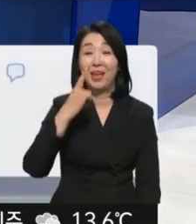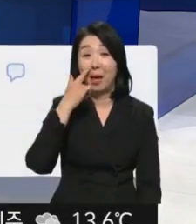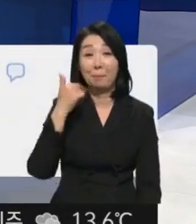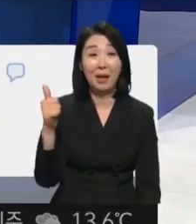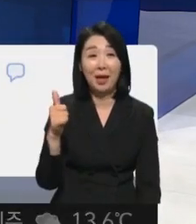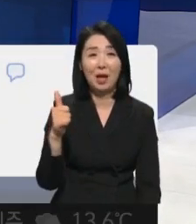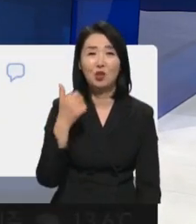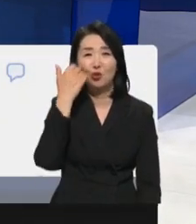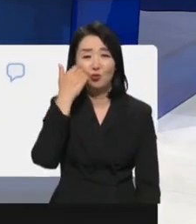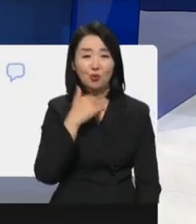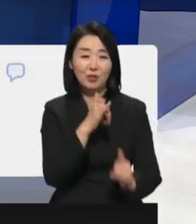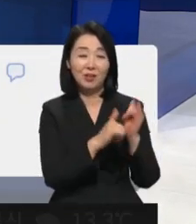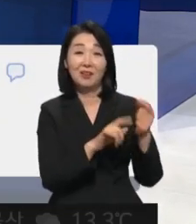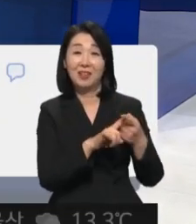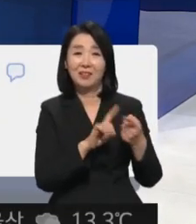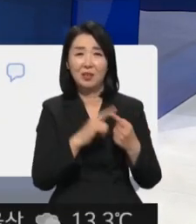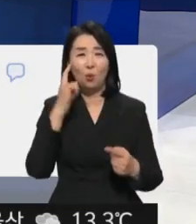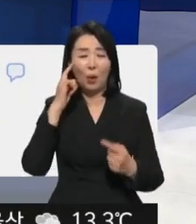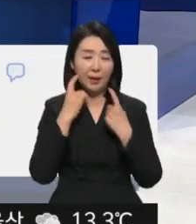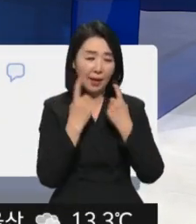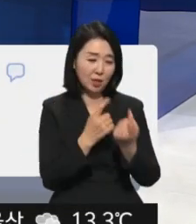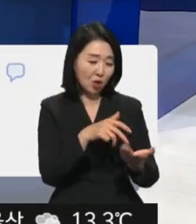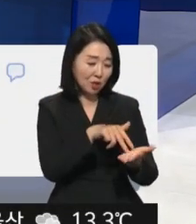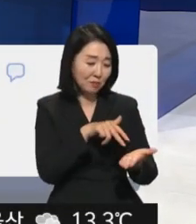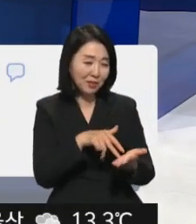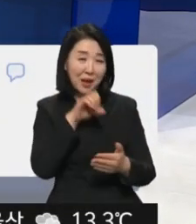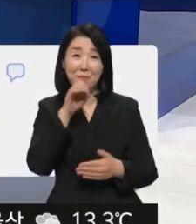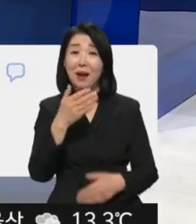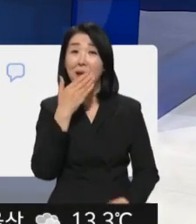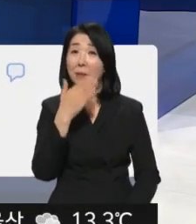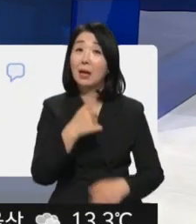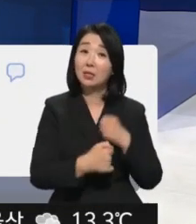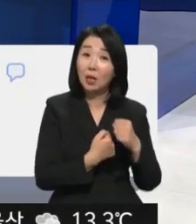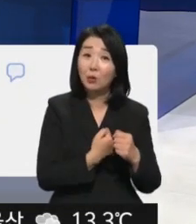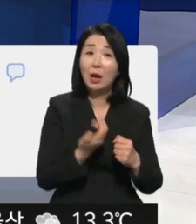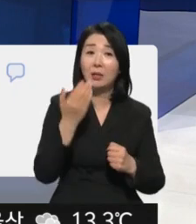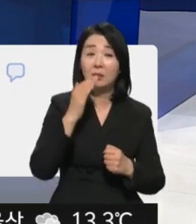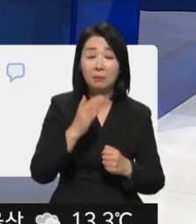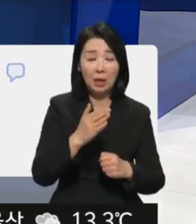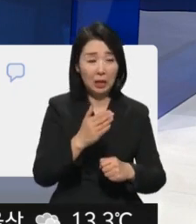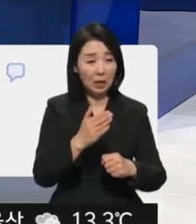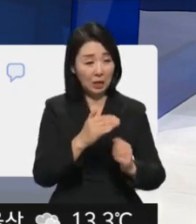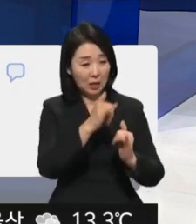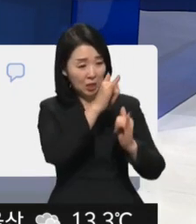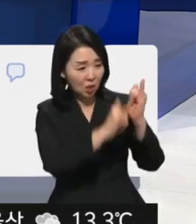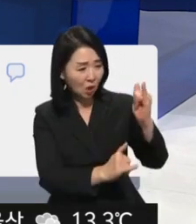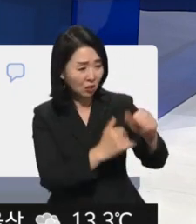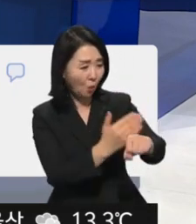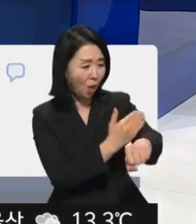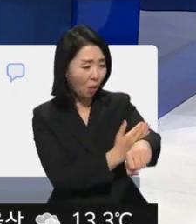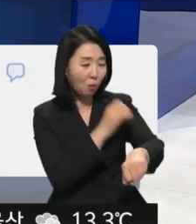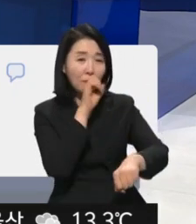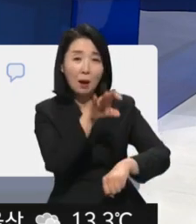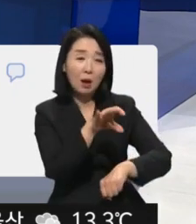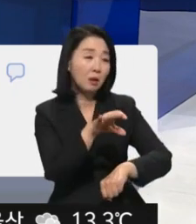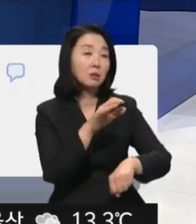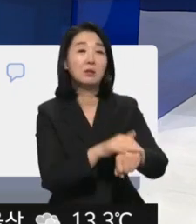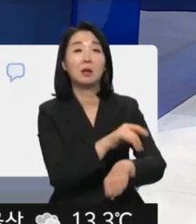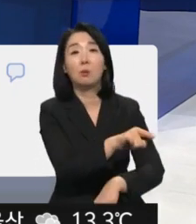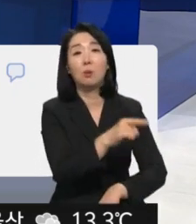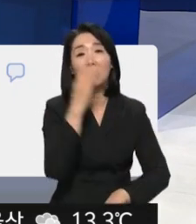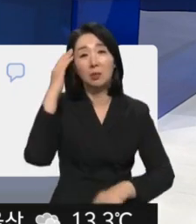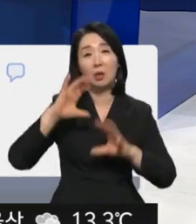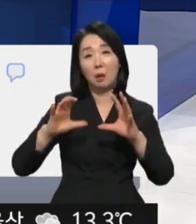두태아빠님, 누구나 역사에 대해서 개인적인 입장을 말할 수 있지만 사실을 왜곡해서는 안 됩니다. 더군다나